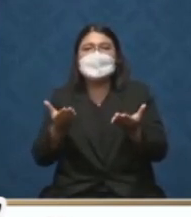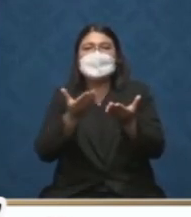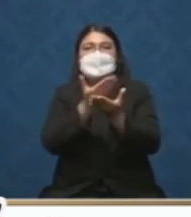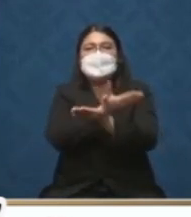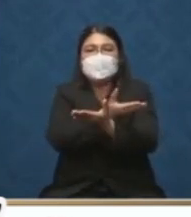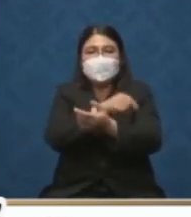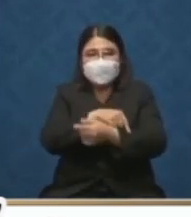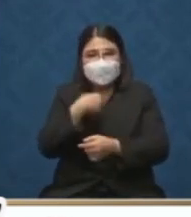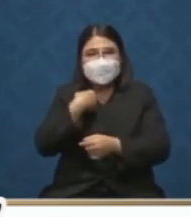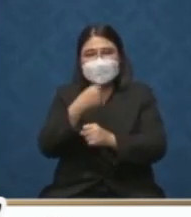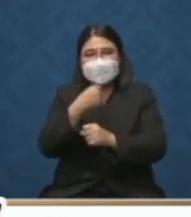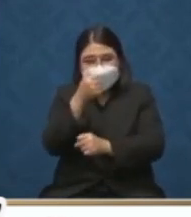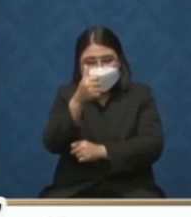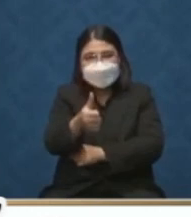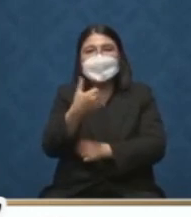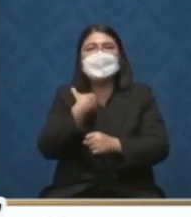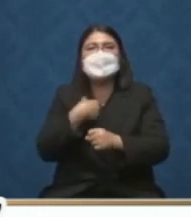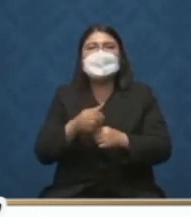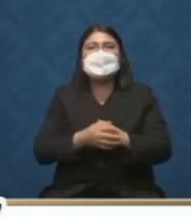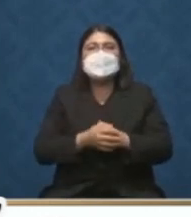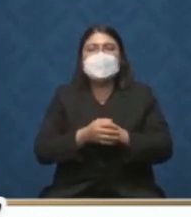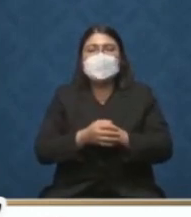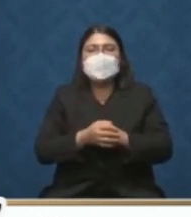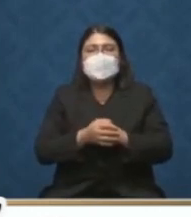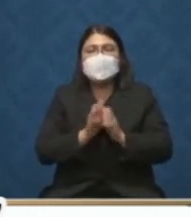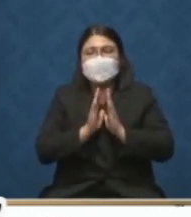ธรรมนูญยกร่างรัฐธรรมนูญฉ